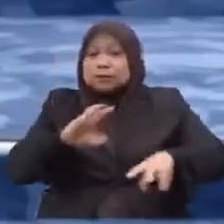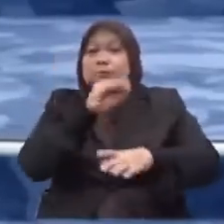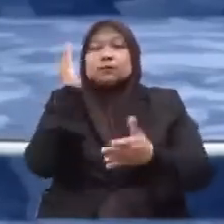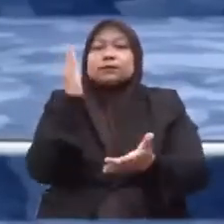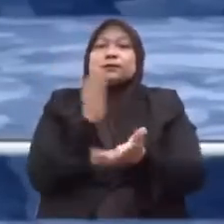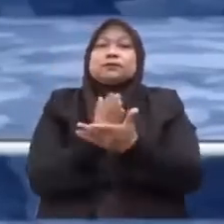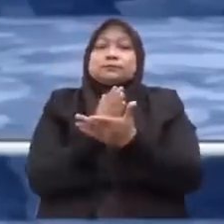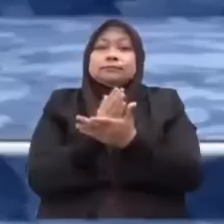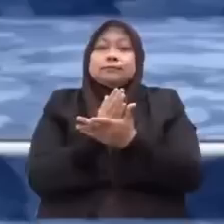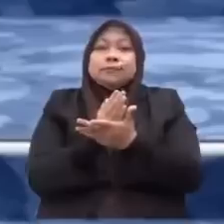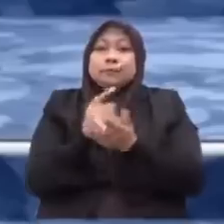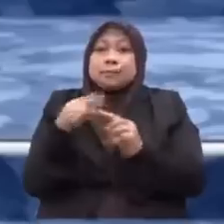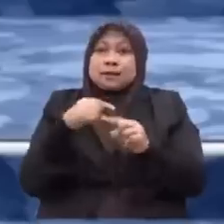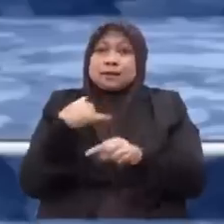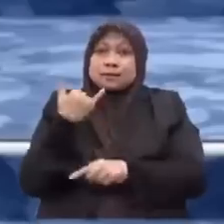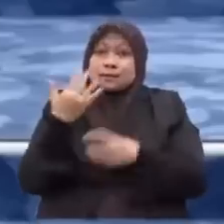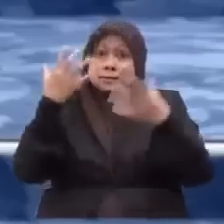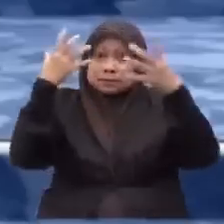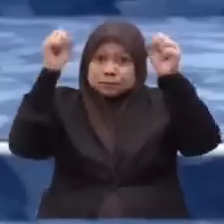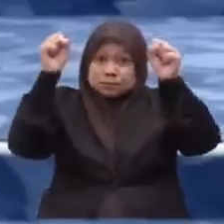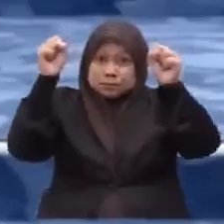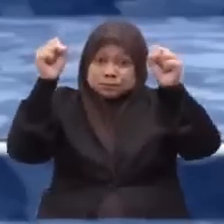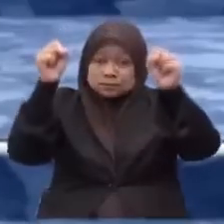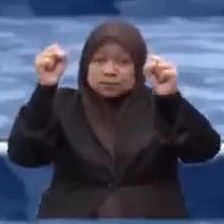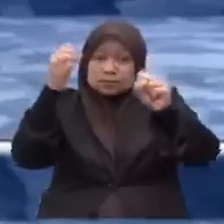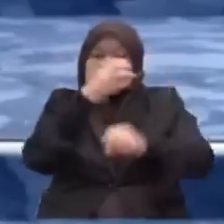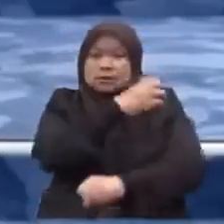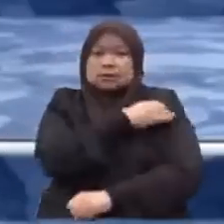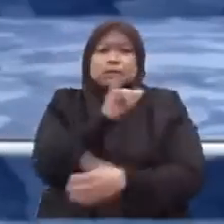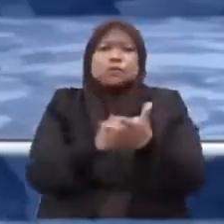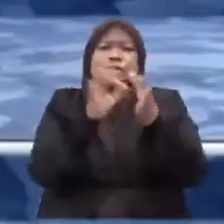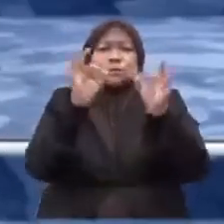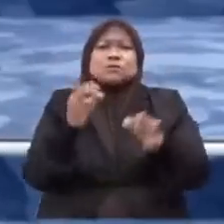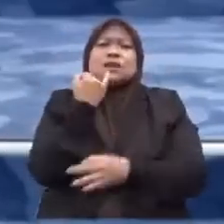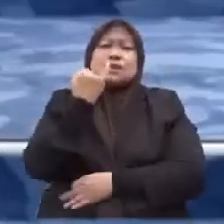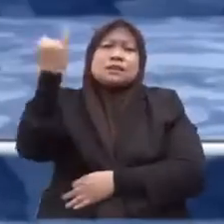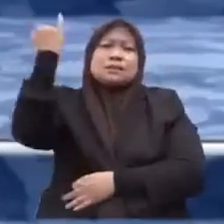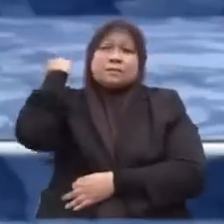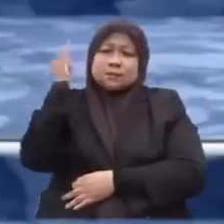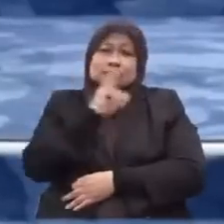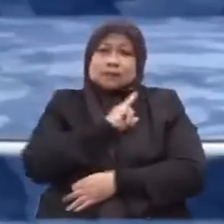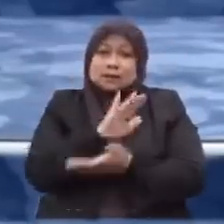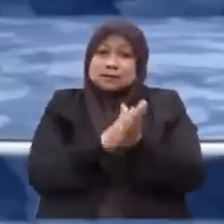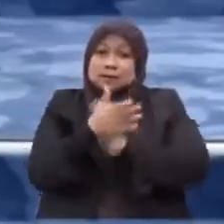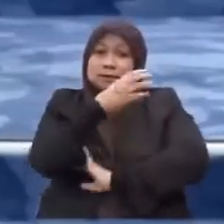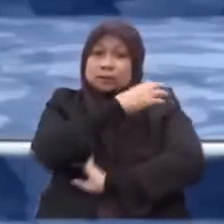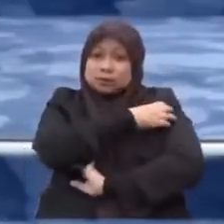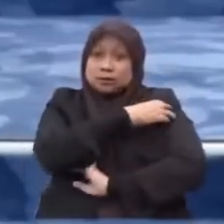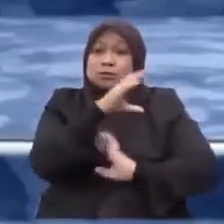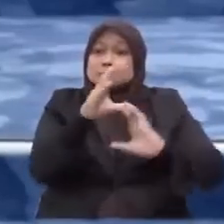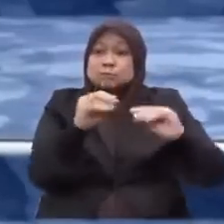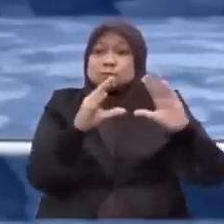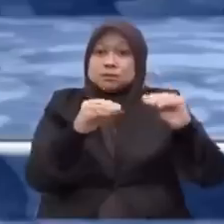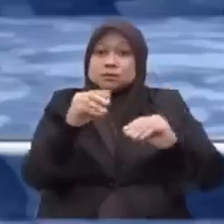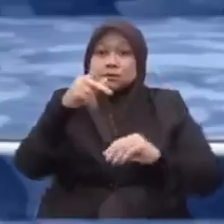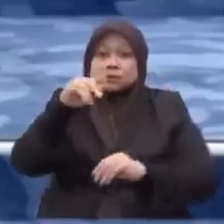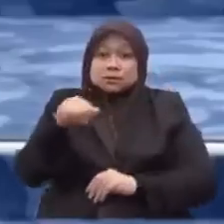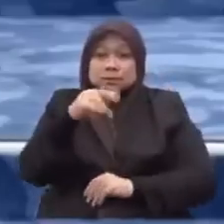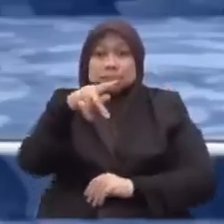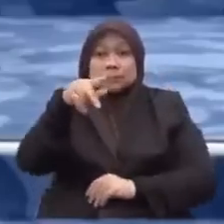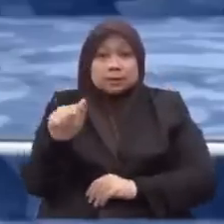menggantikan bila saya pengusir kan jadi yang diumumkan itu keputusan lama bila saya fungsikan suara DPI